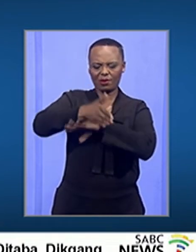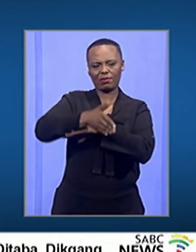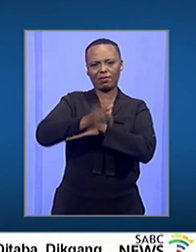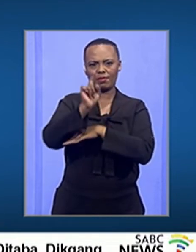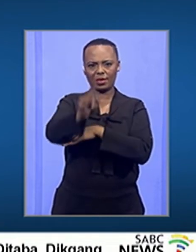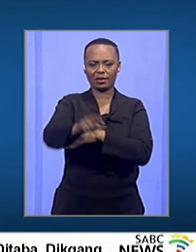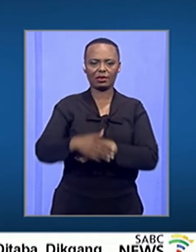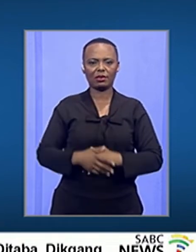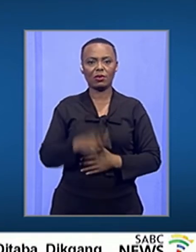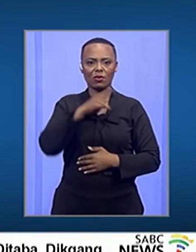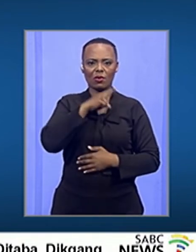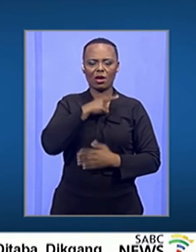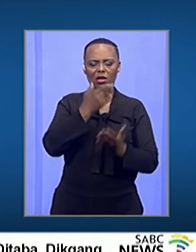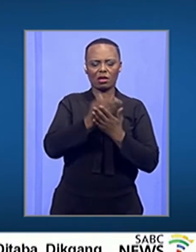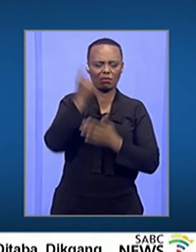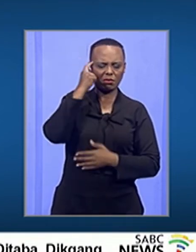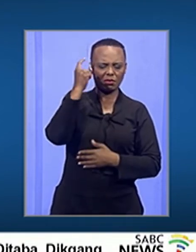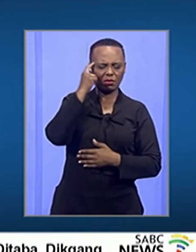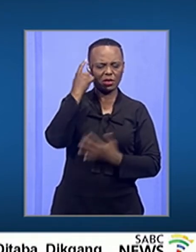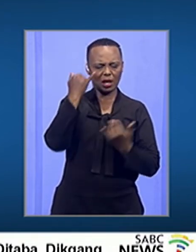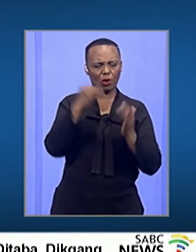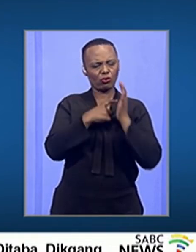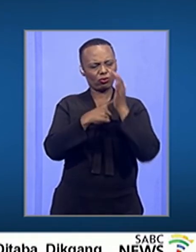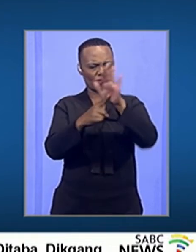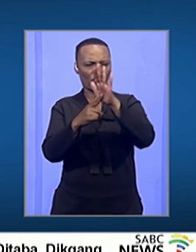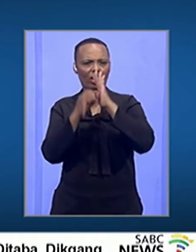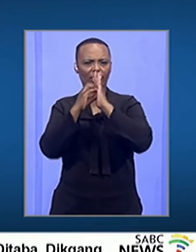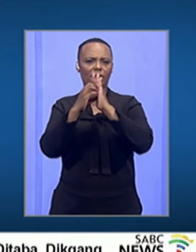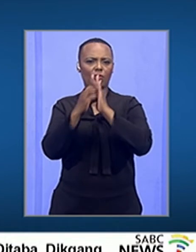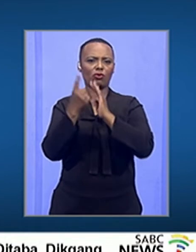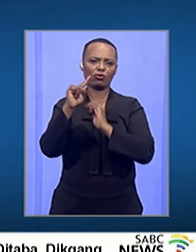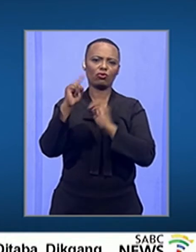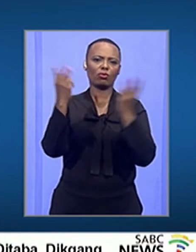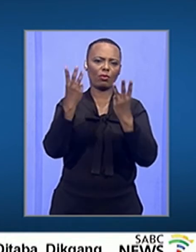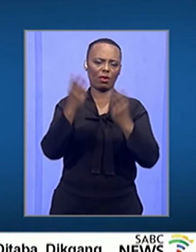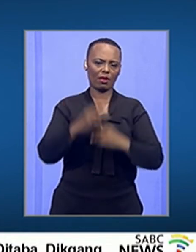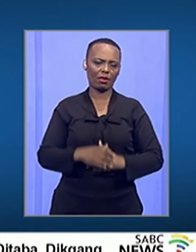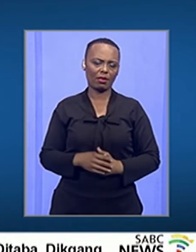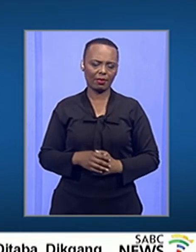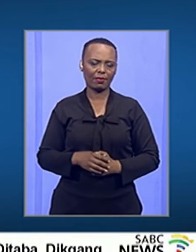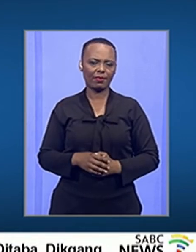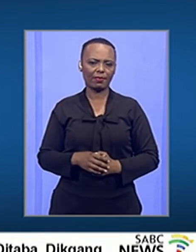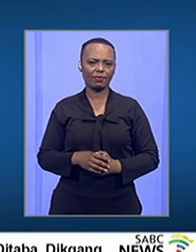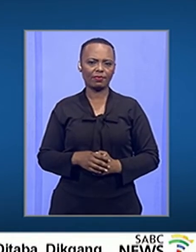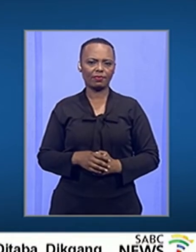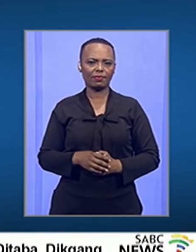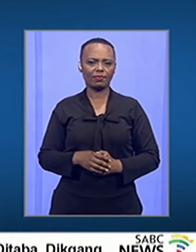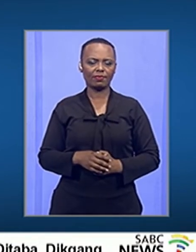gore a kgone go ba mohlala o mokaone setšhabeng.